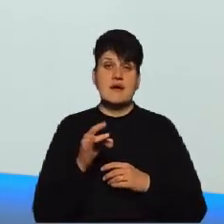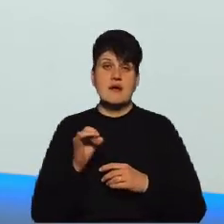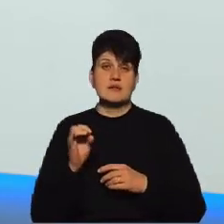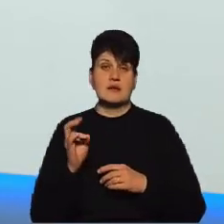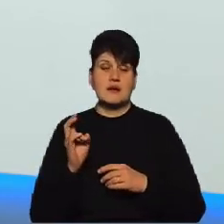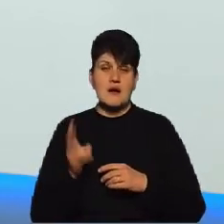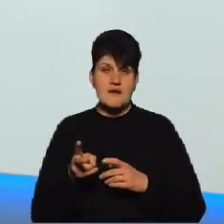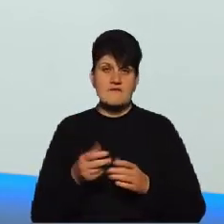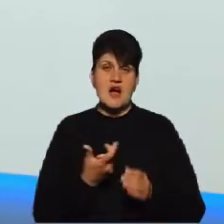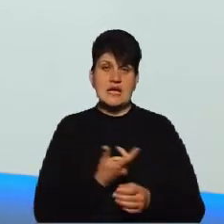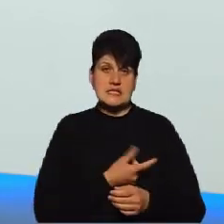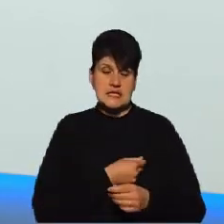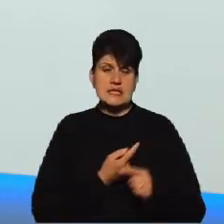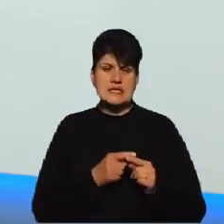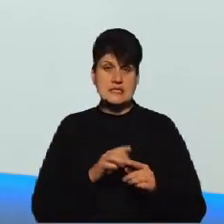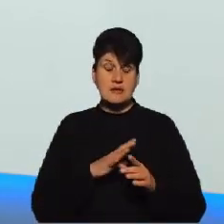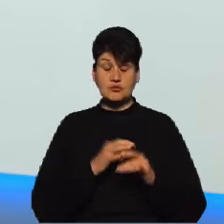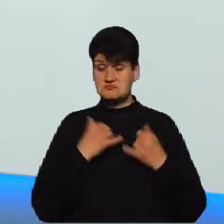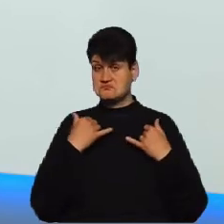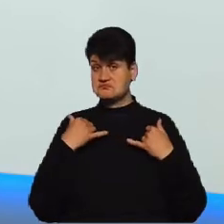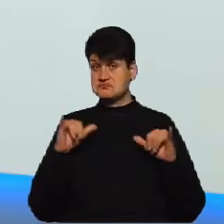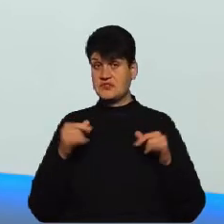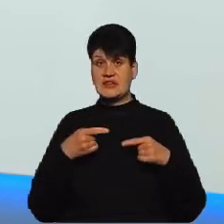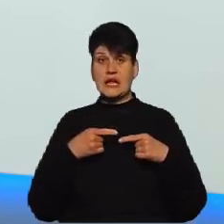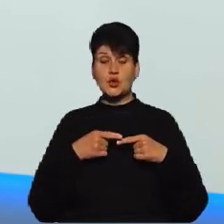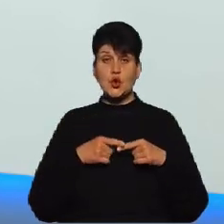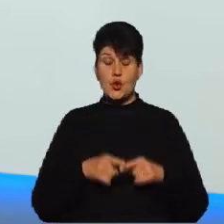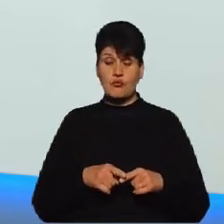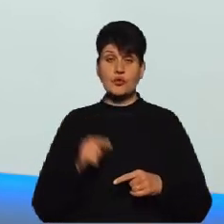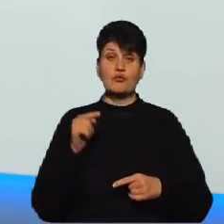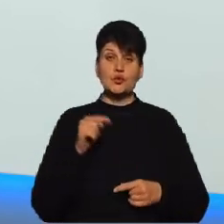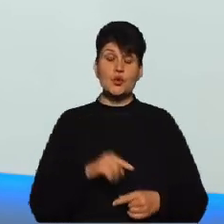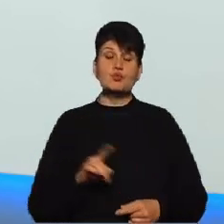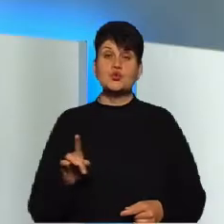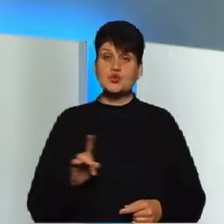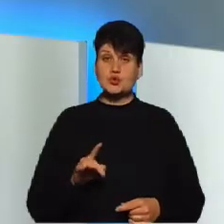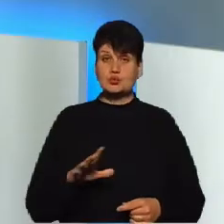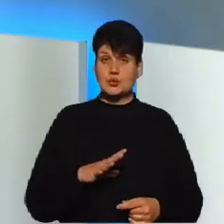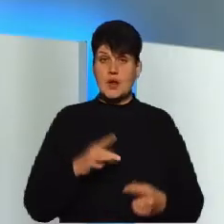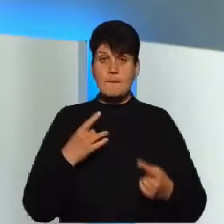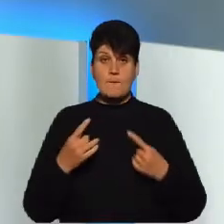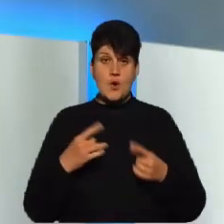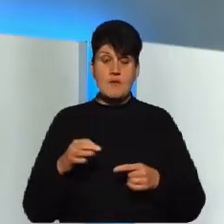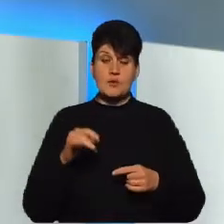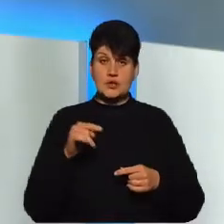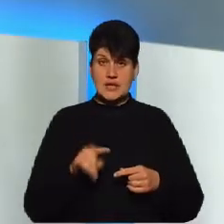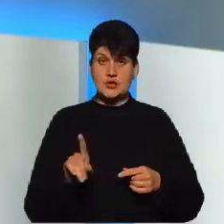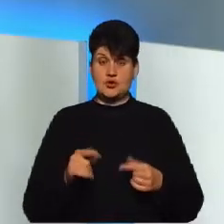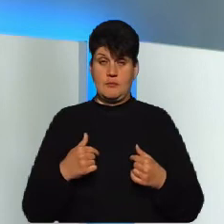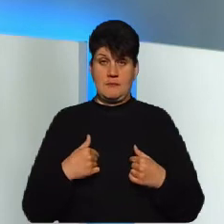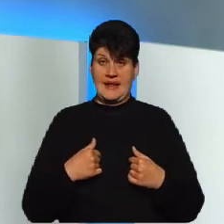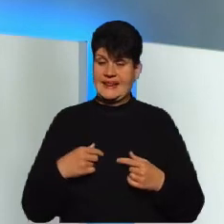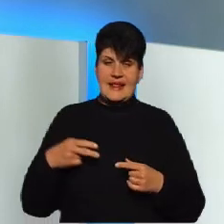вакцини, це був прорив в технологіях, тому що йшла мова про те, що ми не